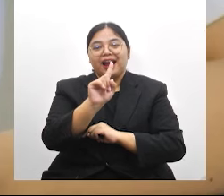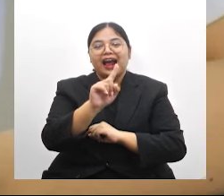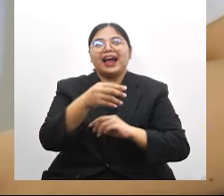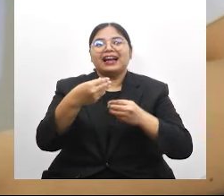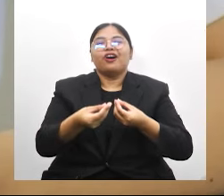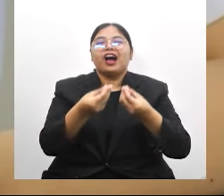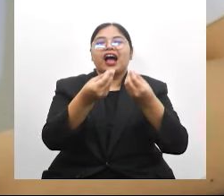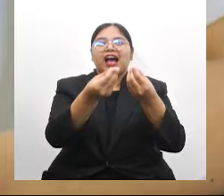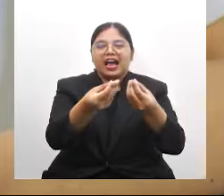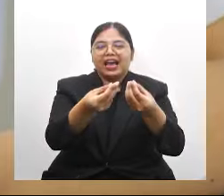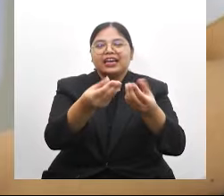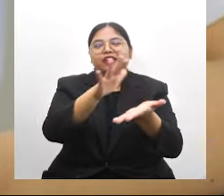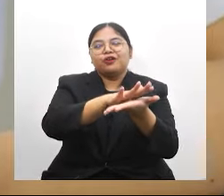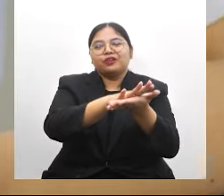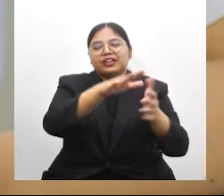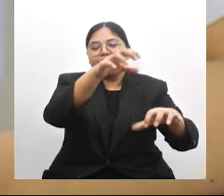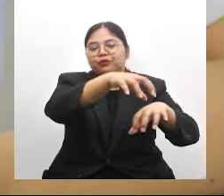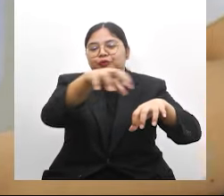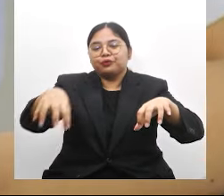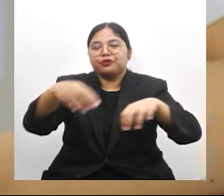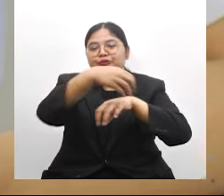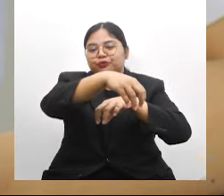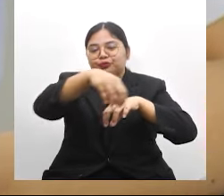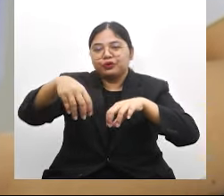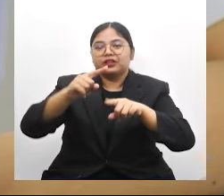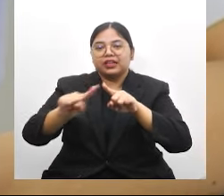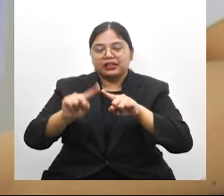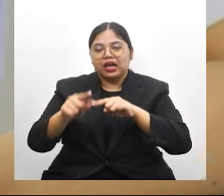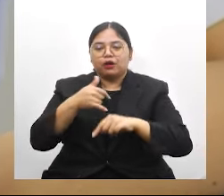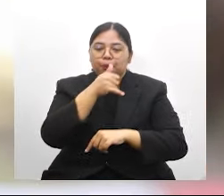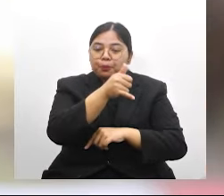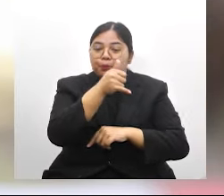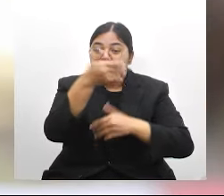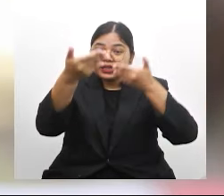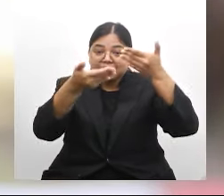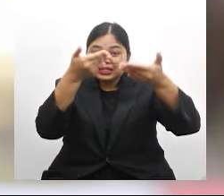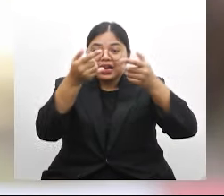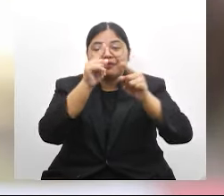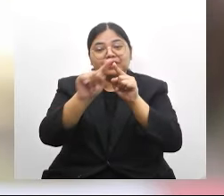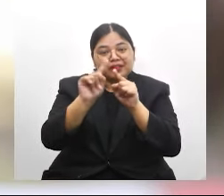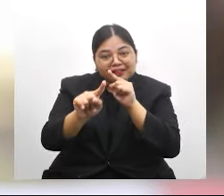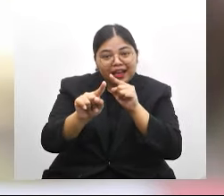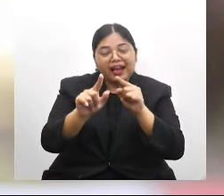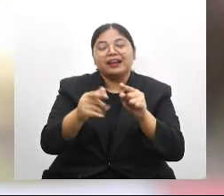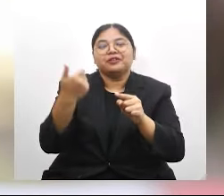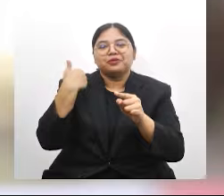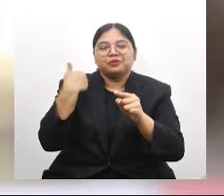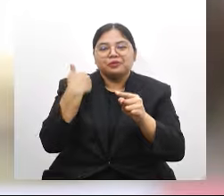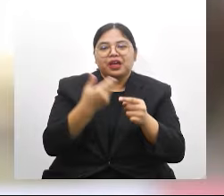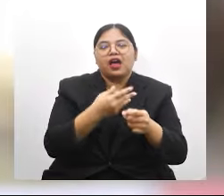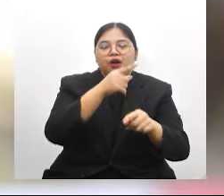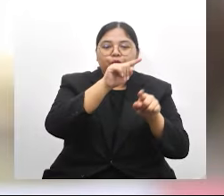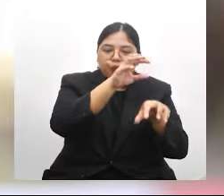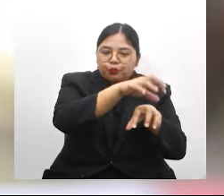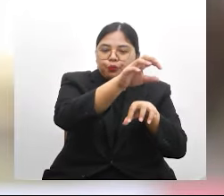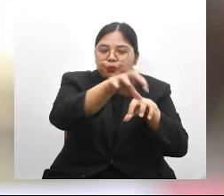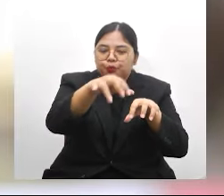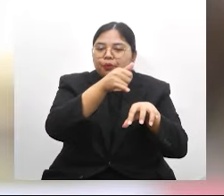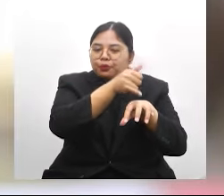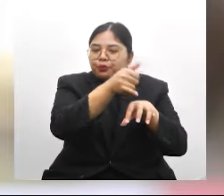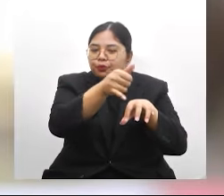เครือข่ายของเราด้วยอย่างเช่นเอ่อครูต่างชาติท่านนี้ก็จะไปทำกิจกรรมที่โรงเรียนบ้านพัฒนานะคะบ้านพัฒนา 2โรงเรียนบ้านเขา